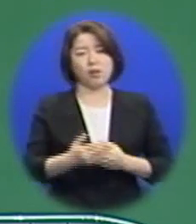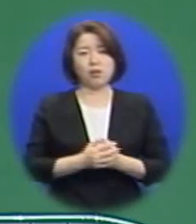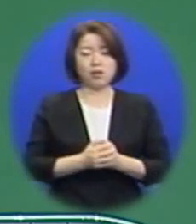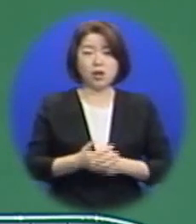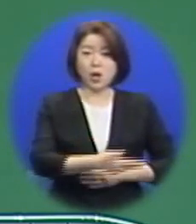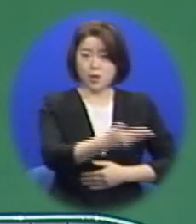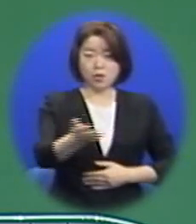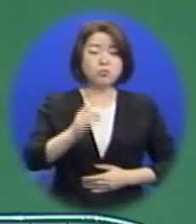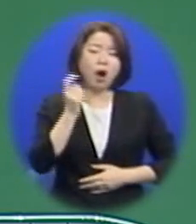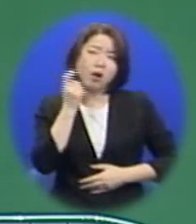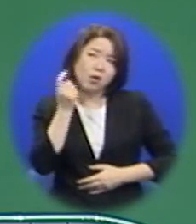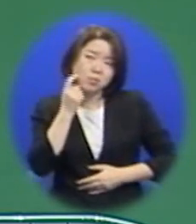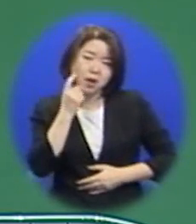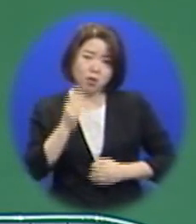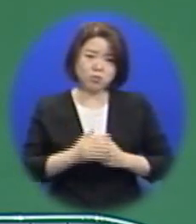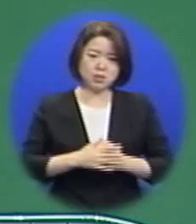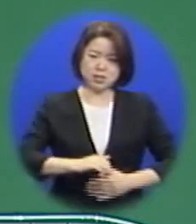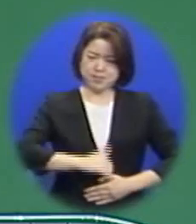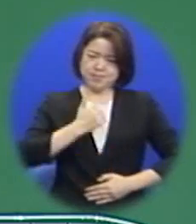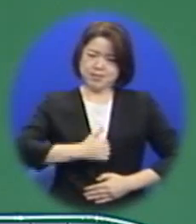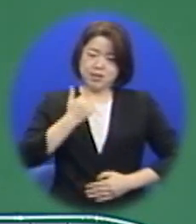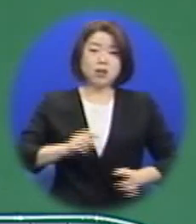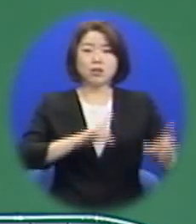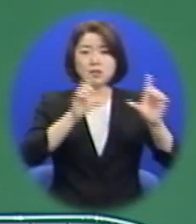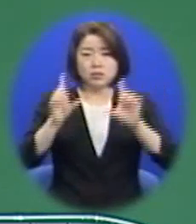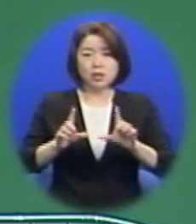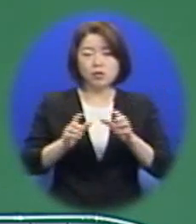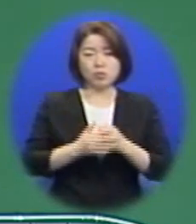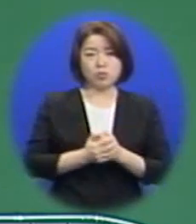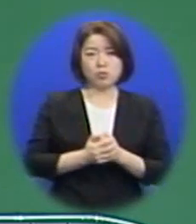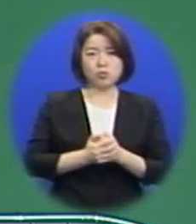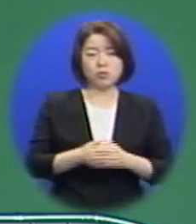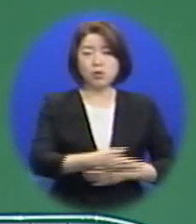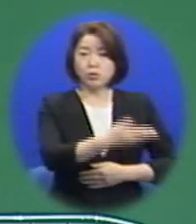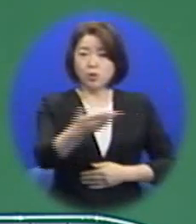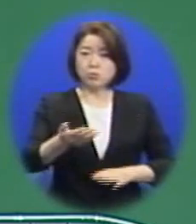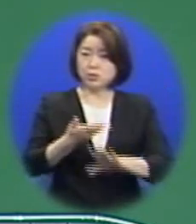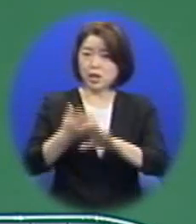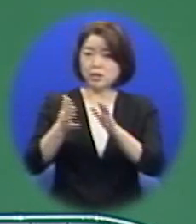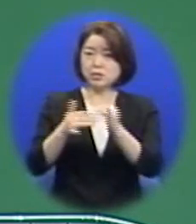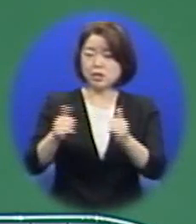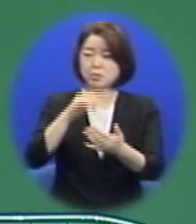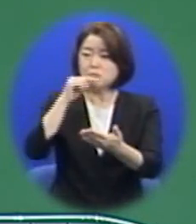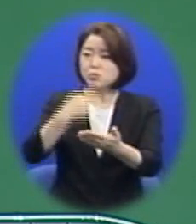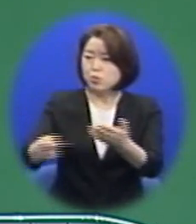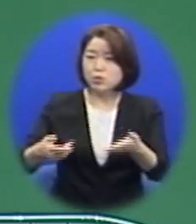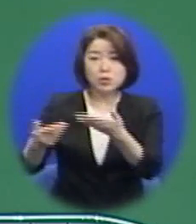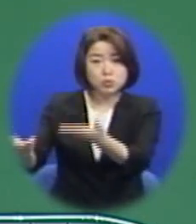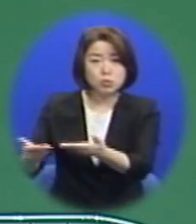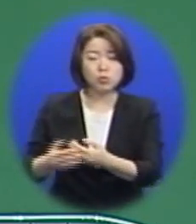여러분이 성질을 부리고 살고 여러분들이 다른 사람에게 손해를 끼치고